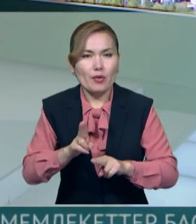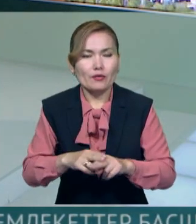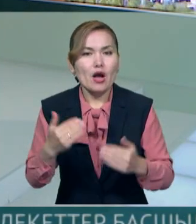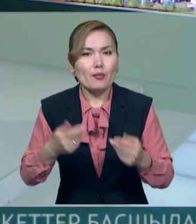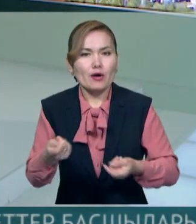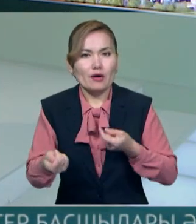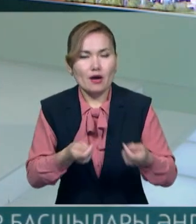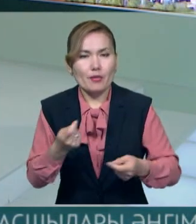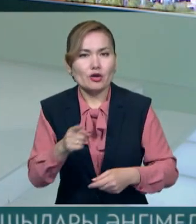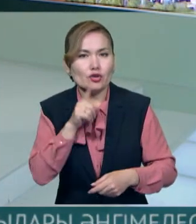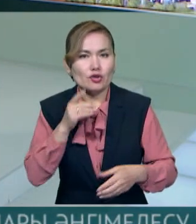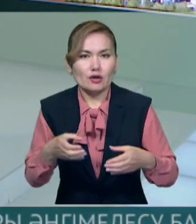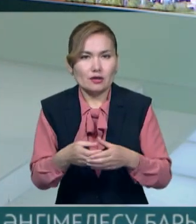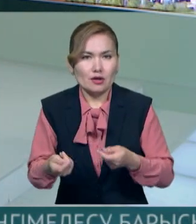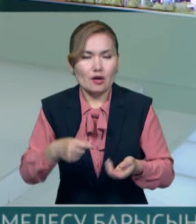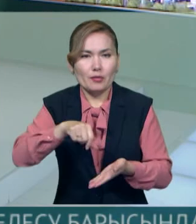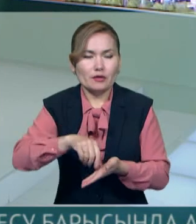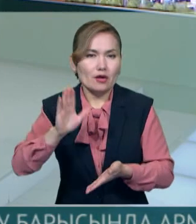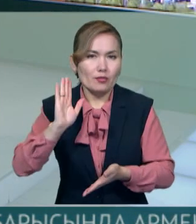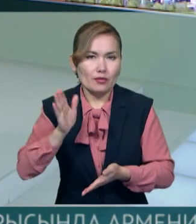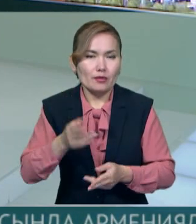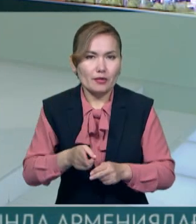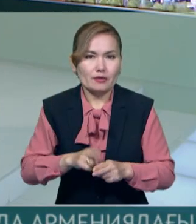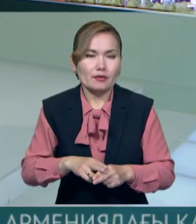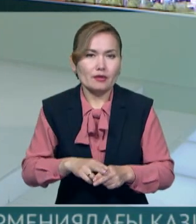төрағасы Максим Споткай. Хабарды әріптесім